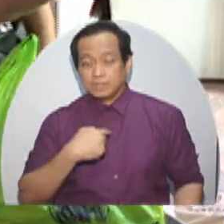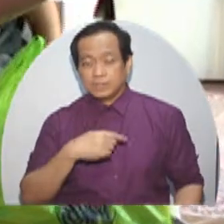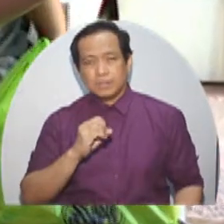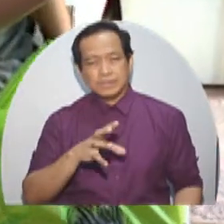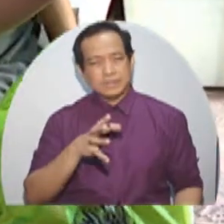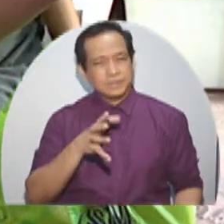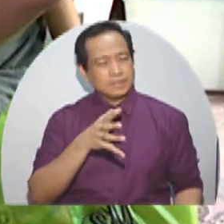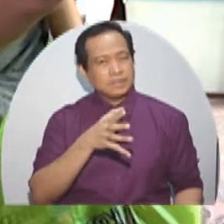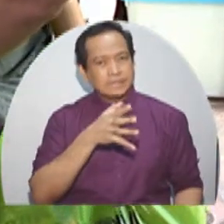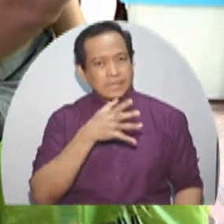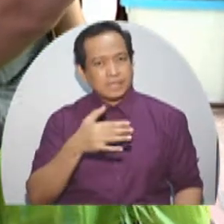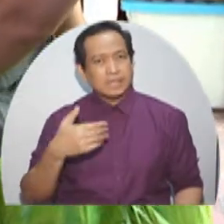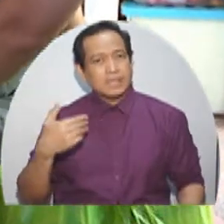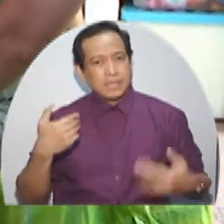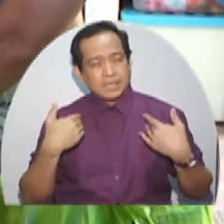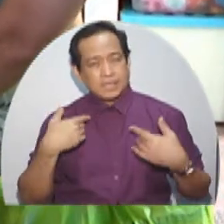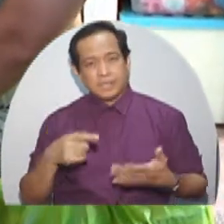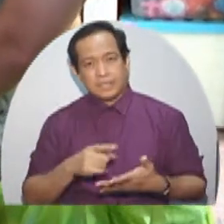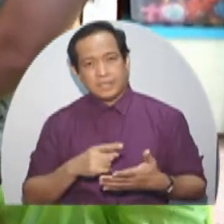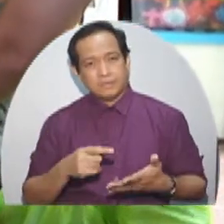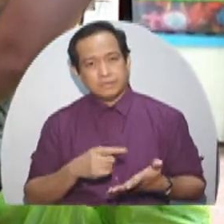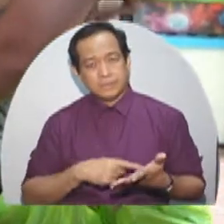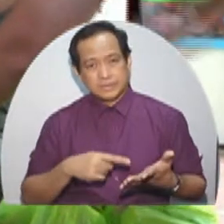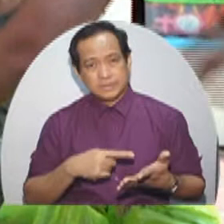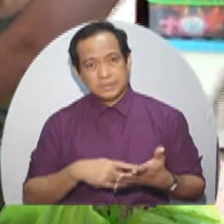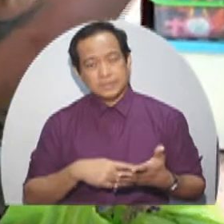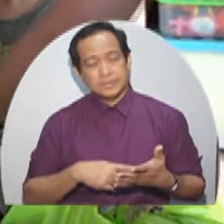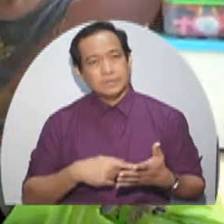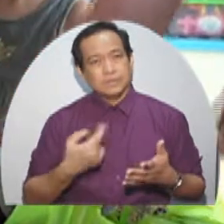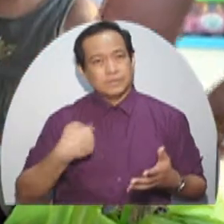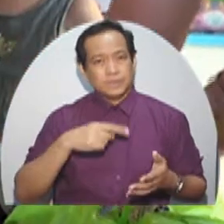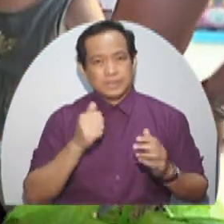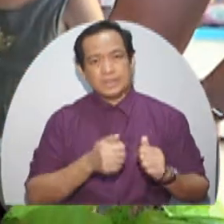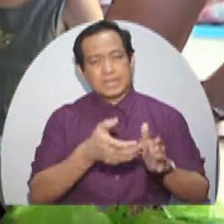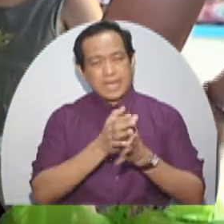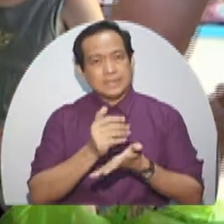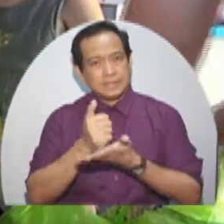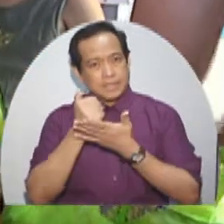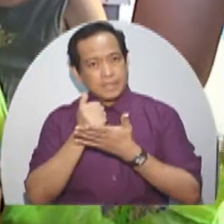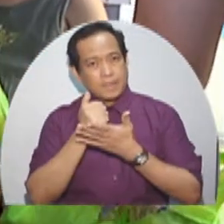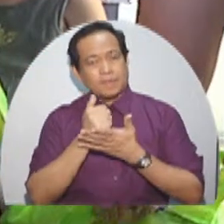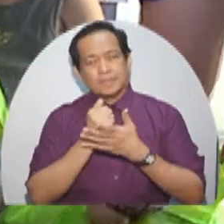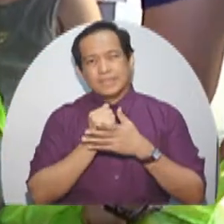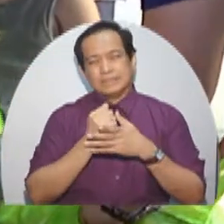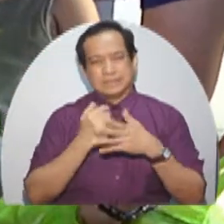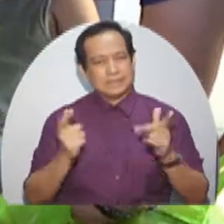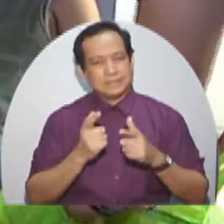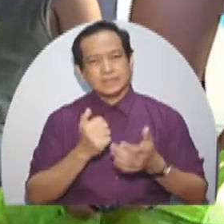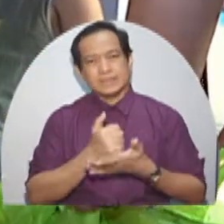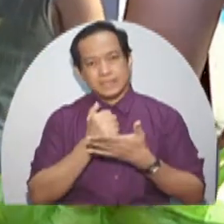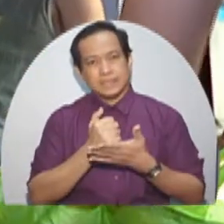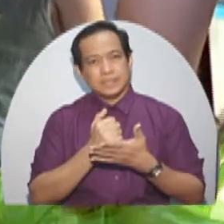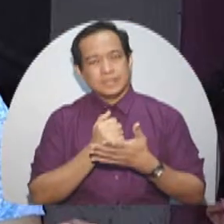doktor, sige na, sabi niya, mayroon ditong mga ano, yung malalapitan, kahit